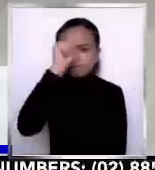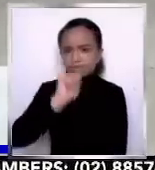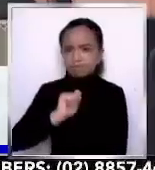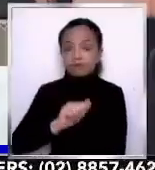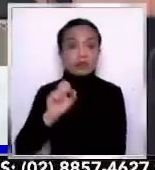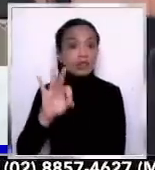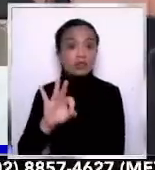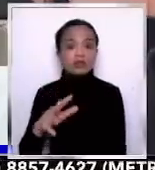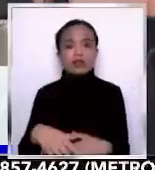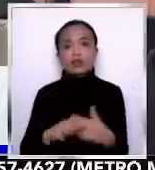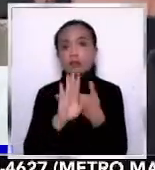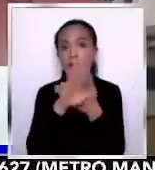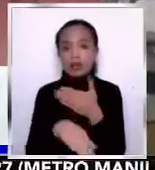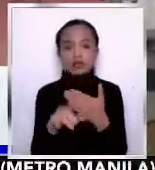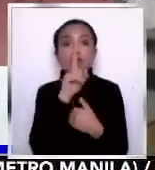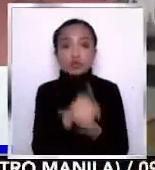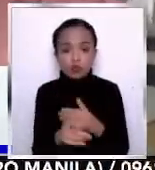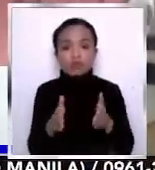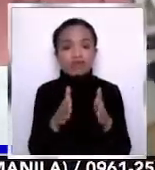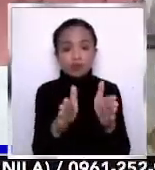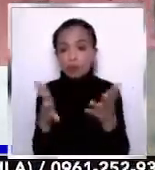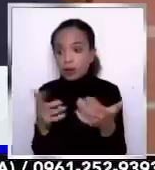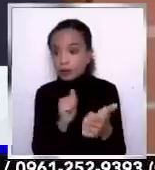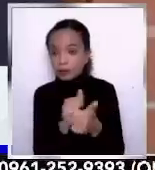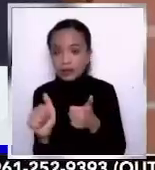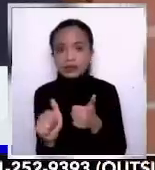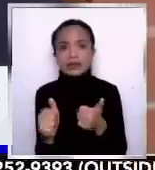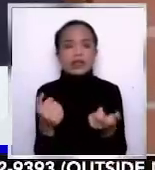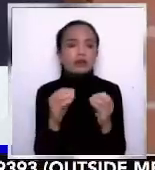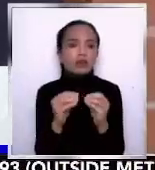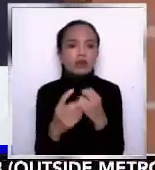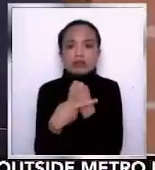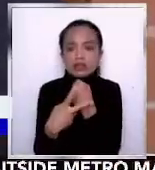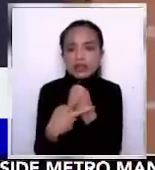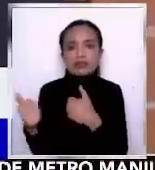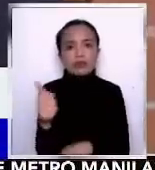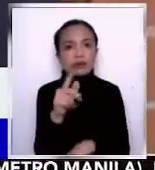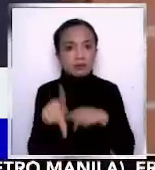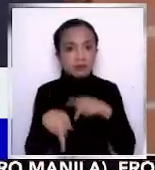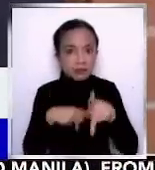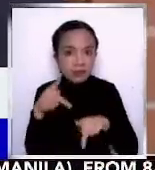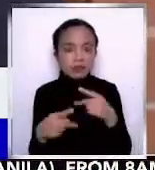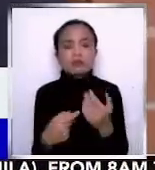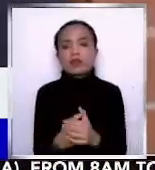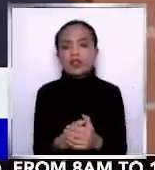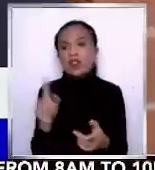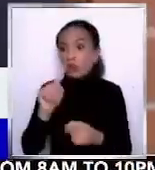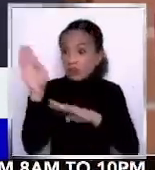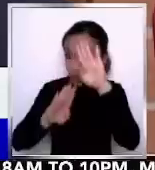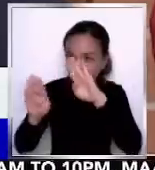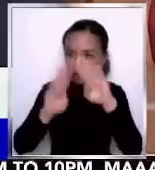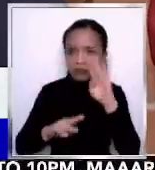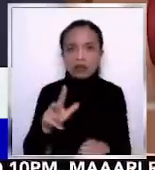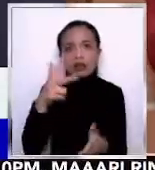mga ruta, makakatipid rin daw sa pamasahe ang mga commuter. Ang nagiging problema po, nagiging tatlo, apat na sakay po